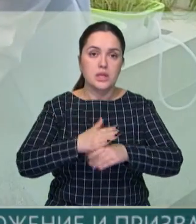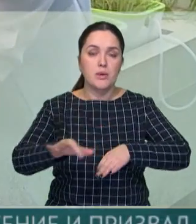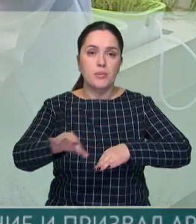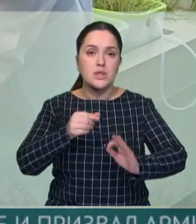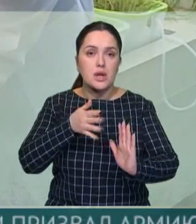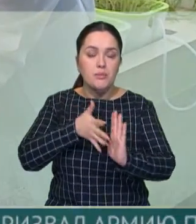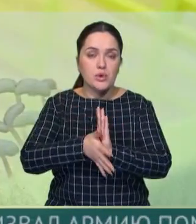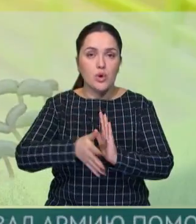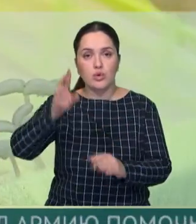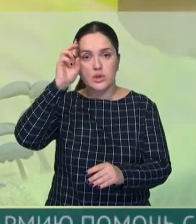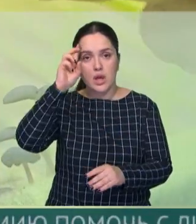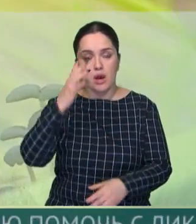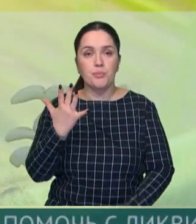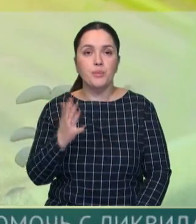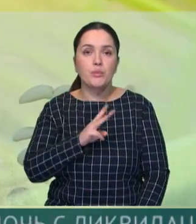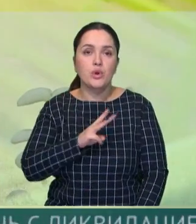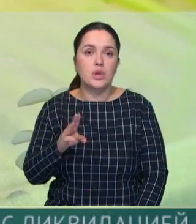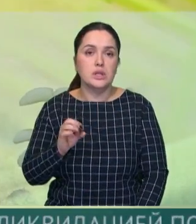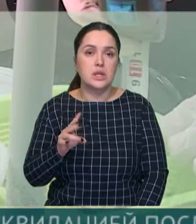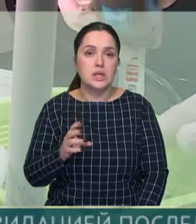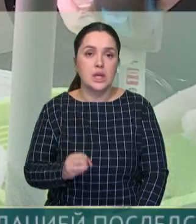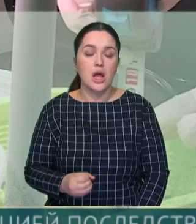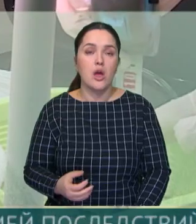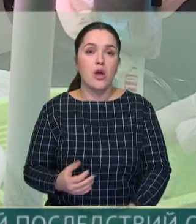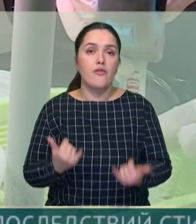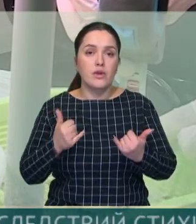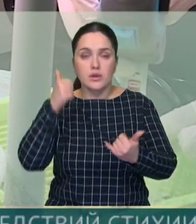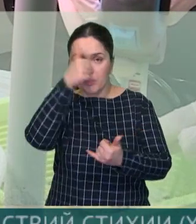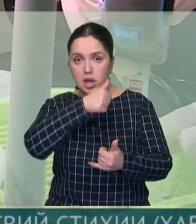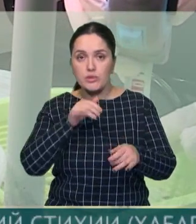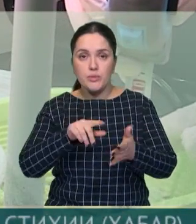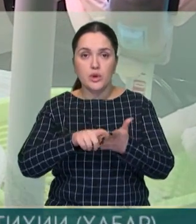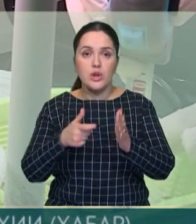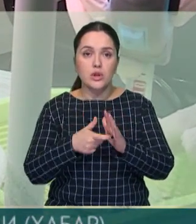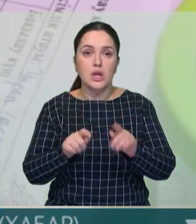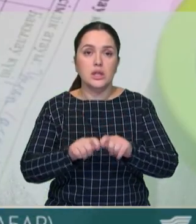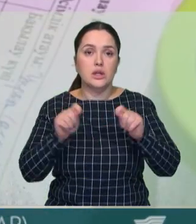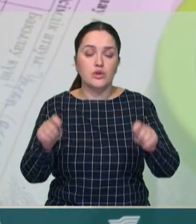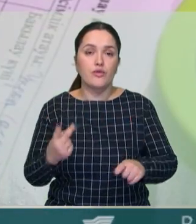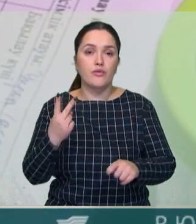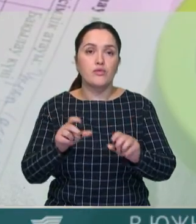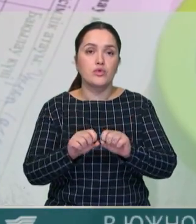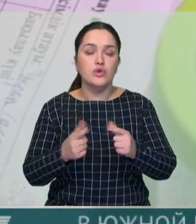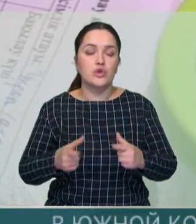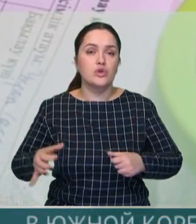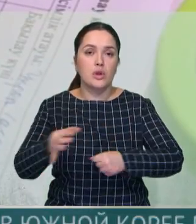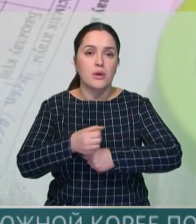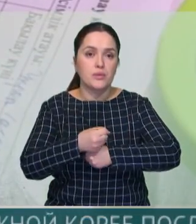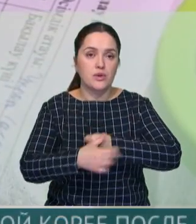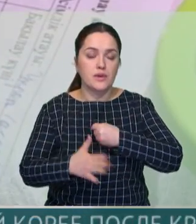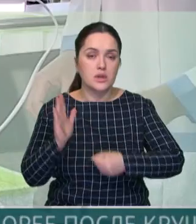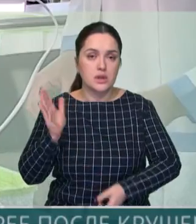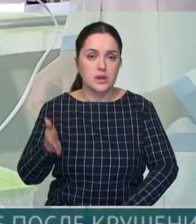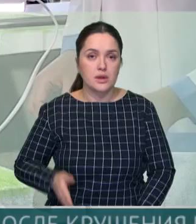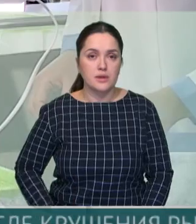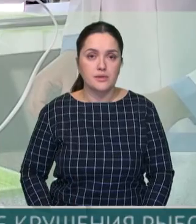освещения. Проект обошелся госказне в 5 миллионов тенге. В этом году подобные кабинеты планируют открыть еще как минимум в двух школах